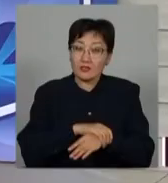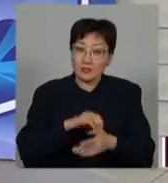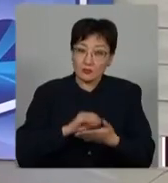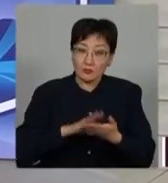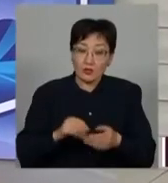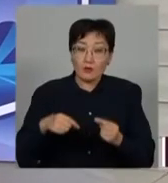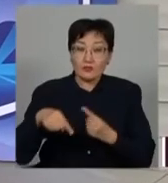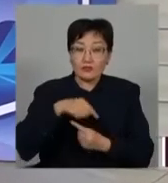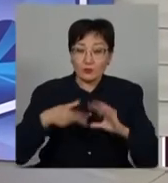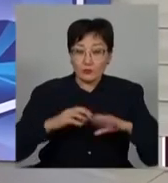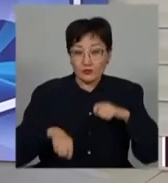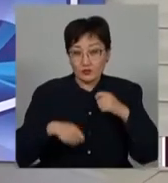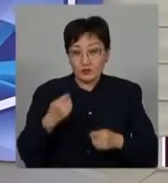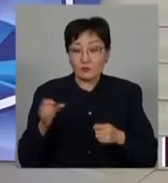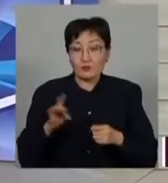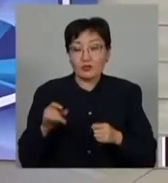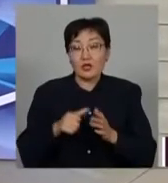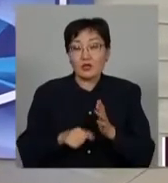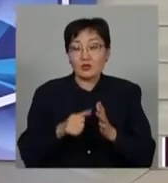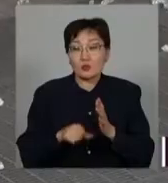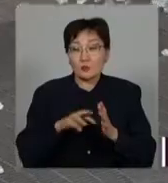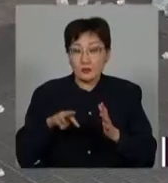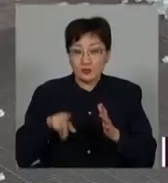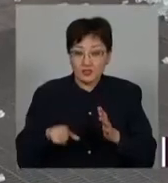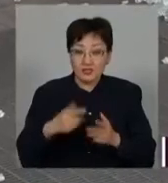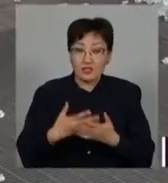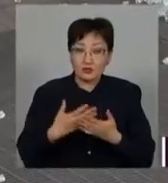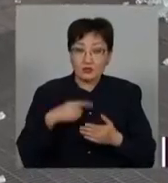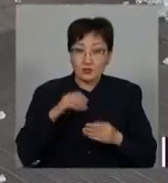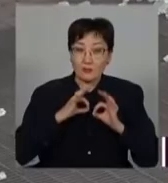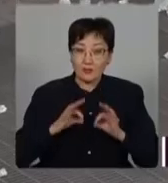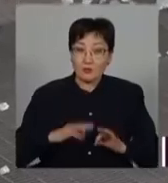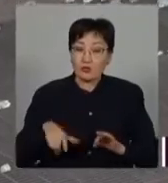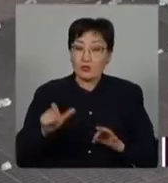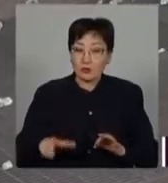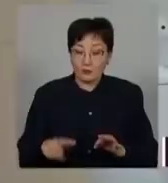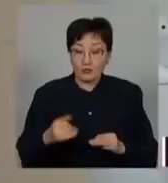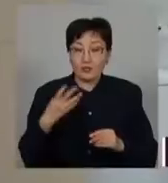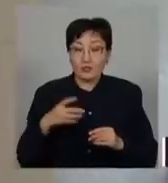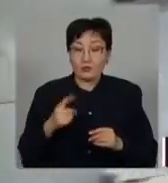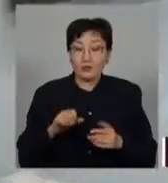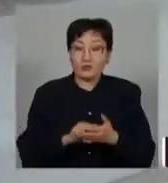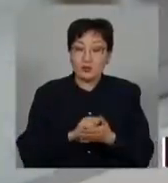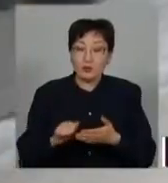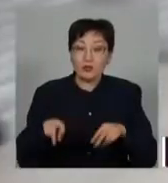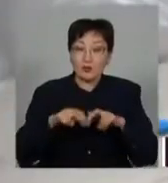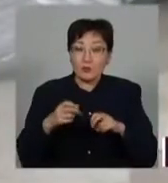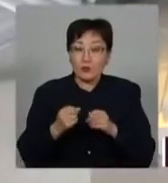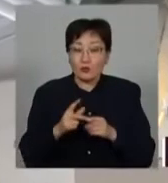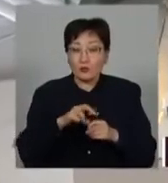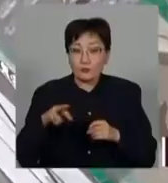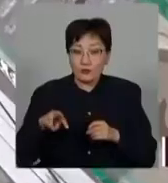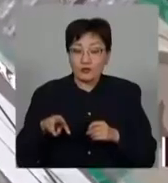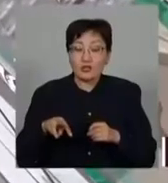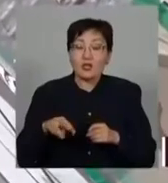Ал кәсіпкерлерге келген шығын көлемі 600 миллион теңгеге жуық дейді прокурорлар. Бүгінде 41 іс ашылып, 13 миллионға жуық